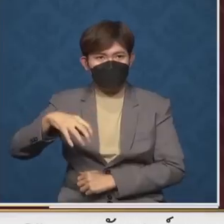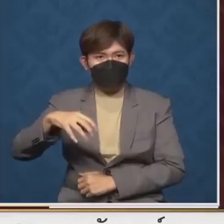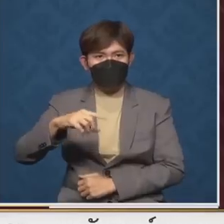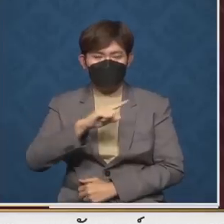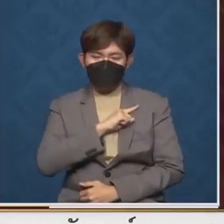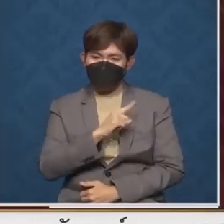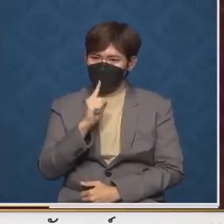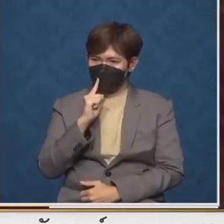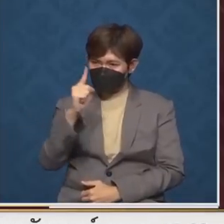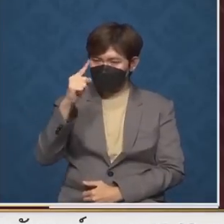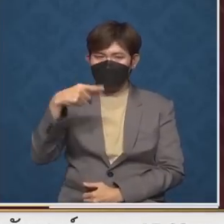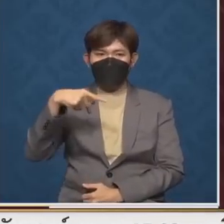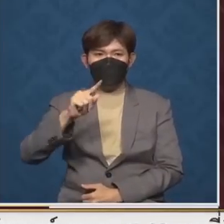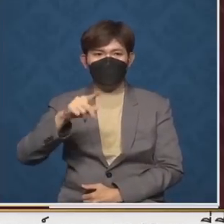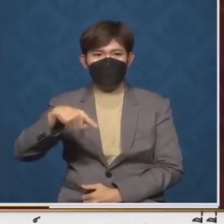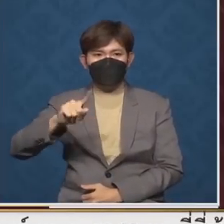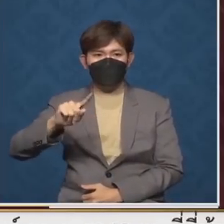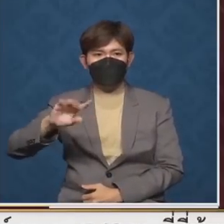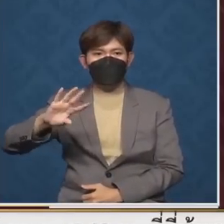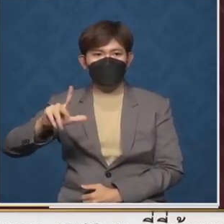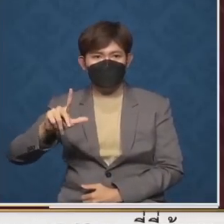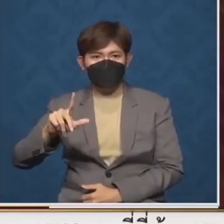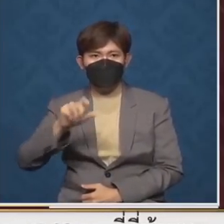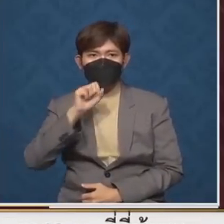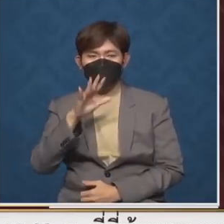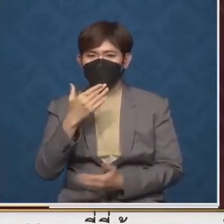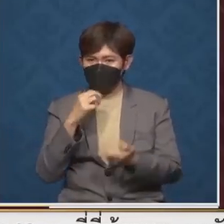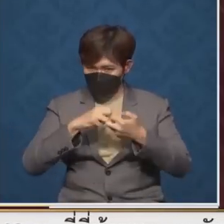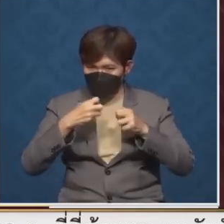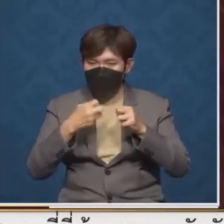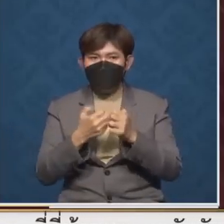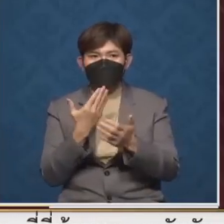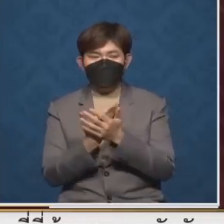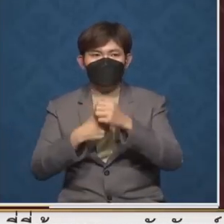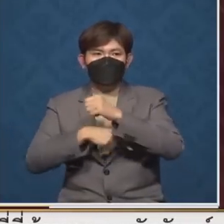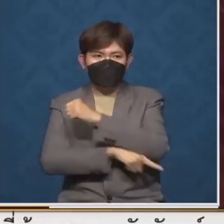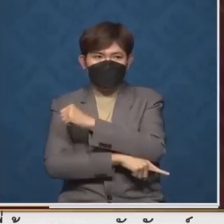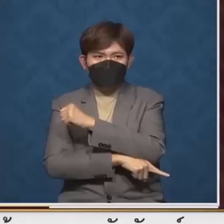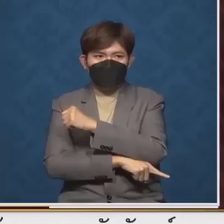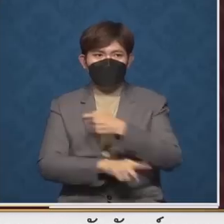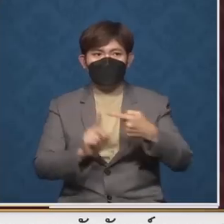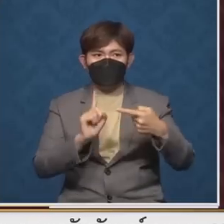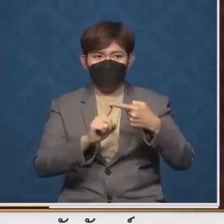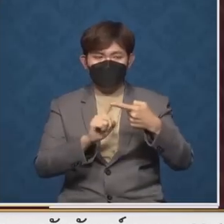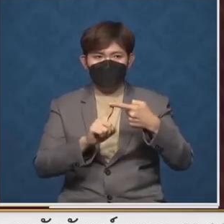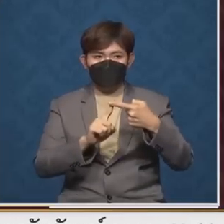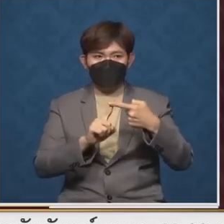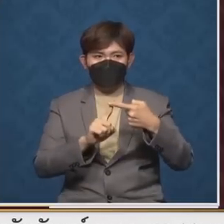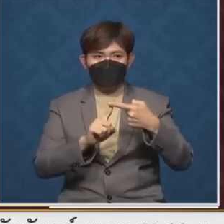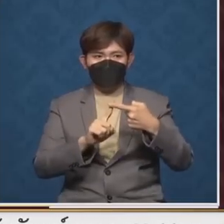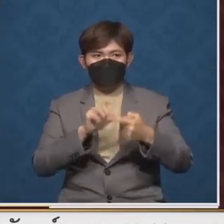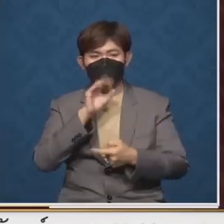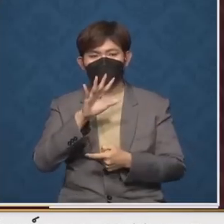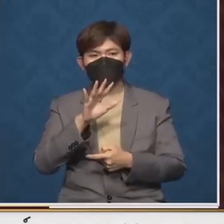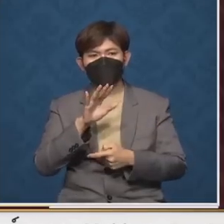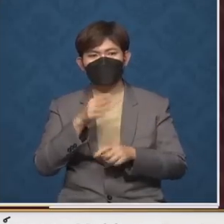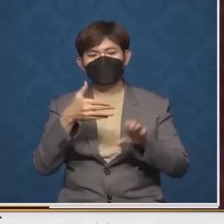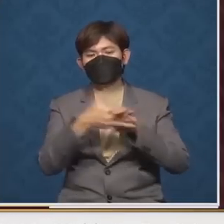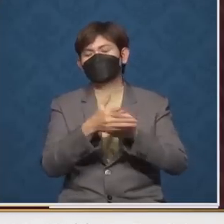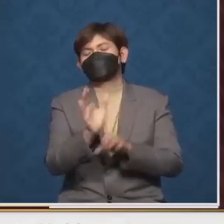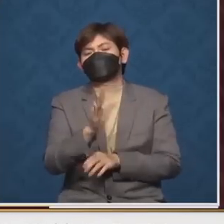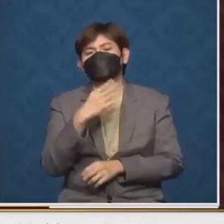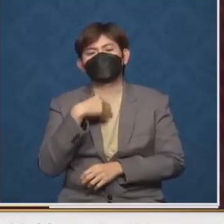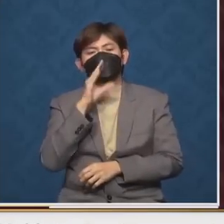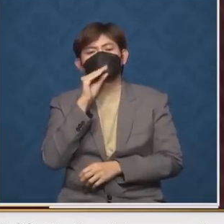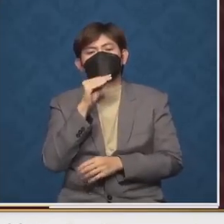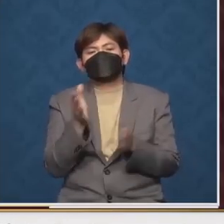ไปร้องที่ป.ป.ช.ว่าเรื่องนี้มีการทุจลิตนั่นคอเรองที่หนึ่นะครัผมบไมตองใส่ๆมาเดี๋ผม